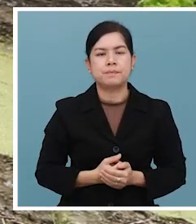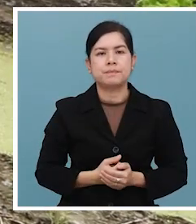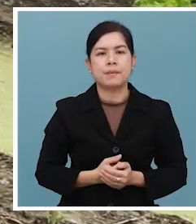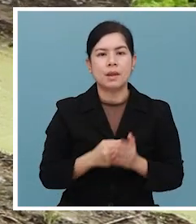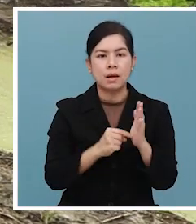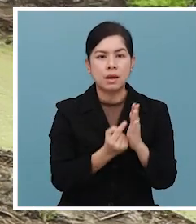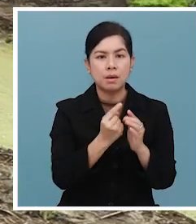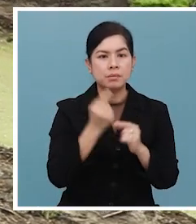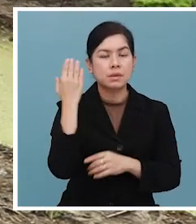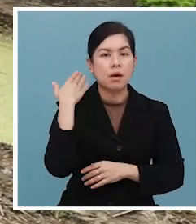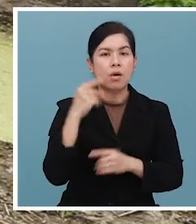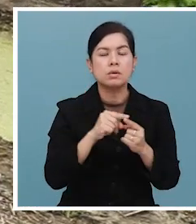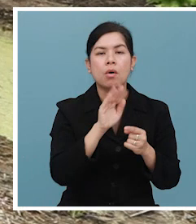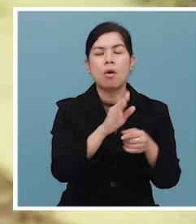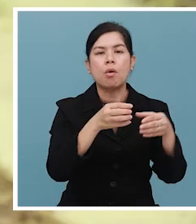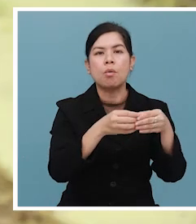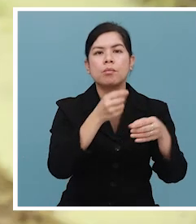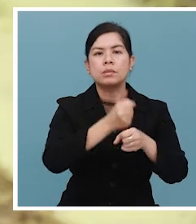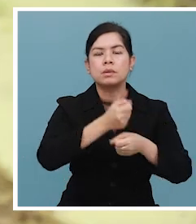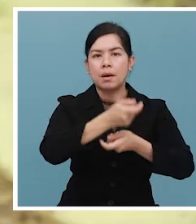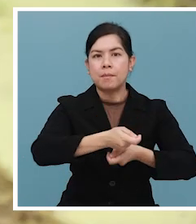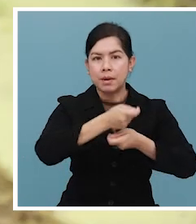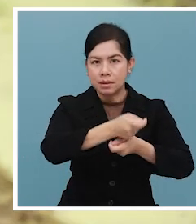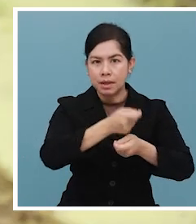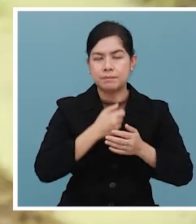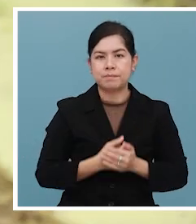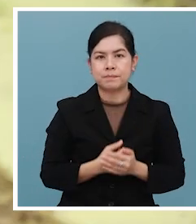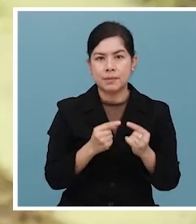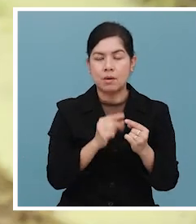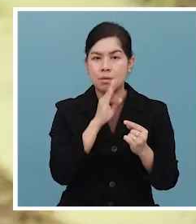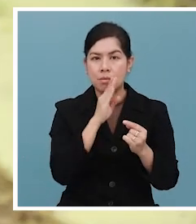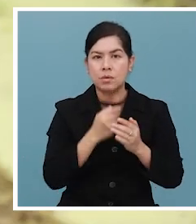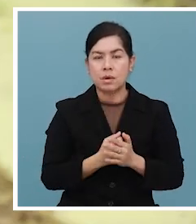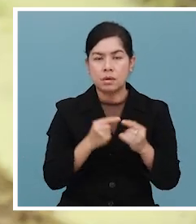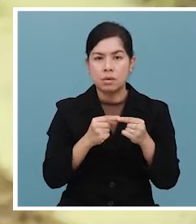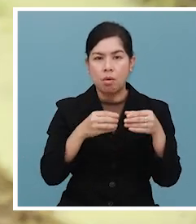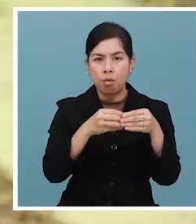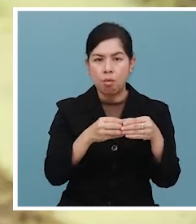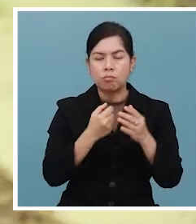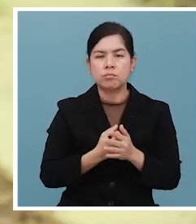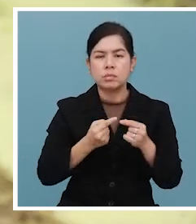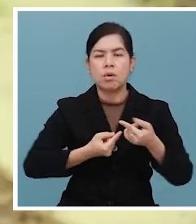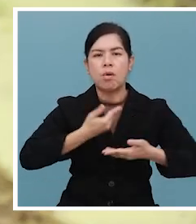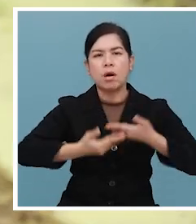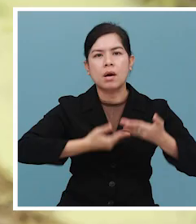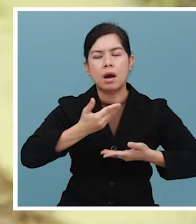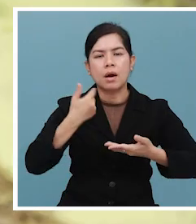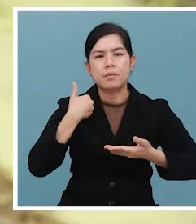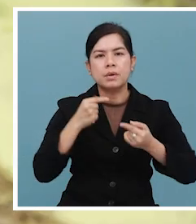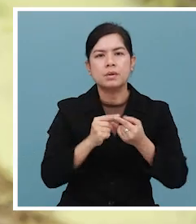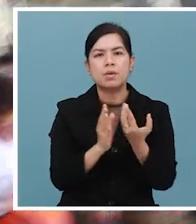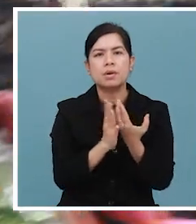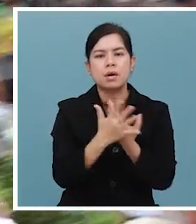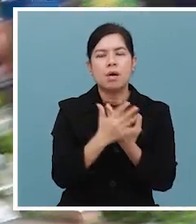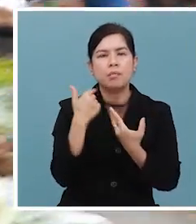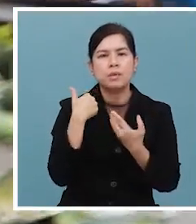แรกเลย ตอนแรกเมื่อก่อนนี้เป็นตลาดของเกษตรแต่เกษตรเวลามีเปิดบูธให้เกษตรกรฟรีๆมันก็ไม่ได้มีตล